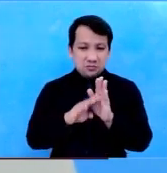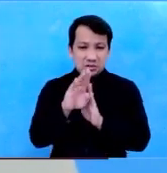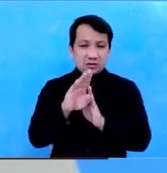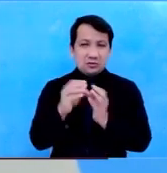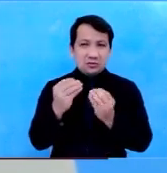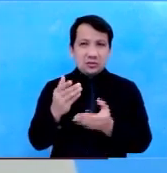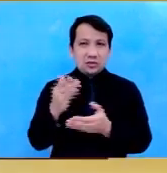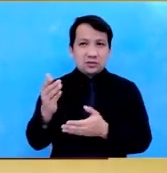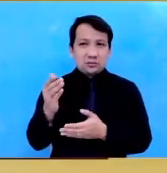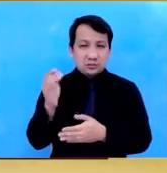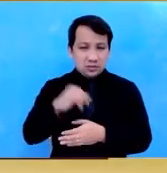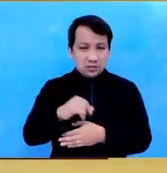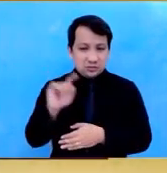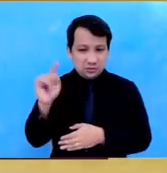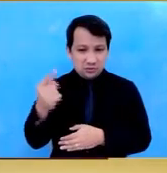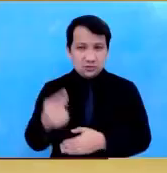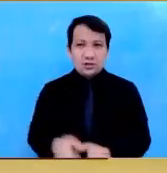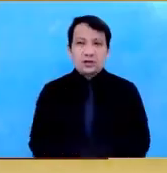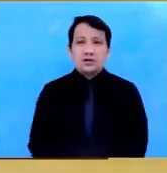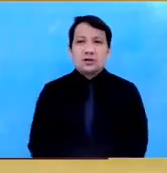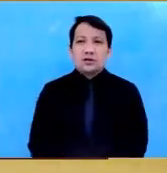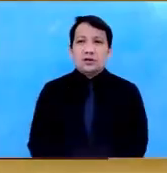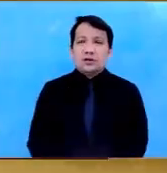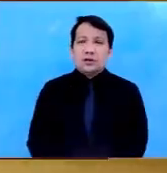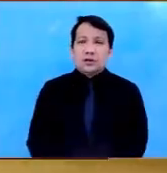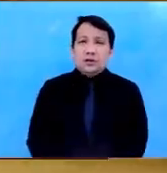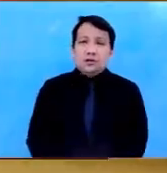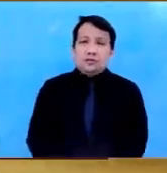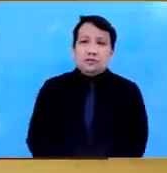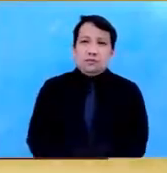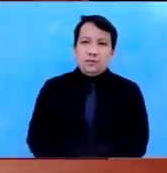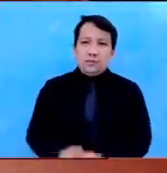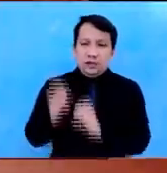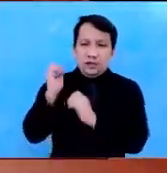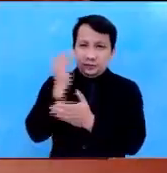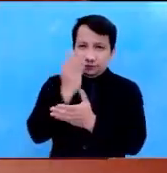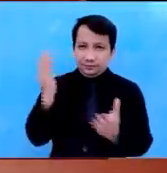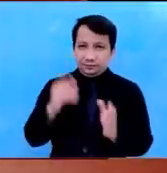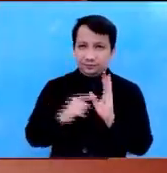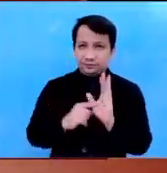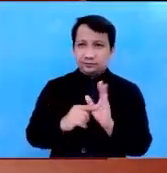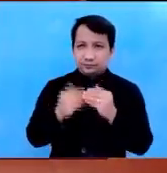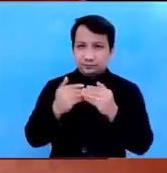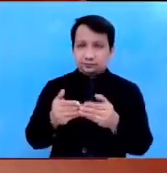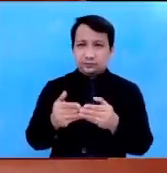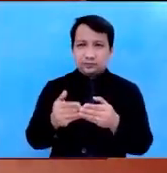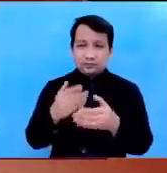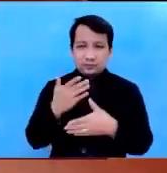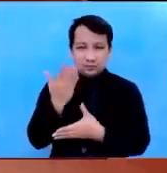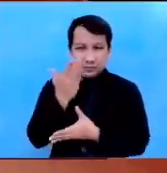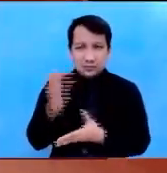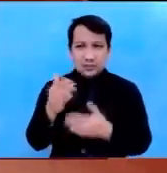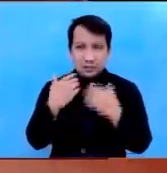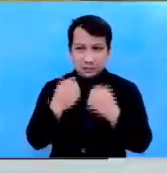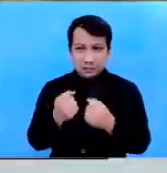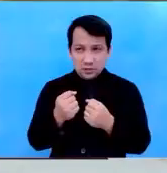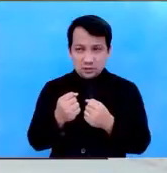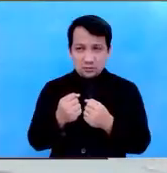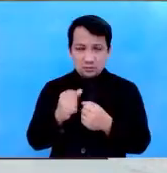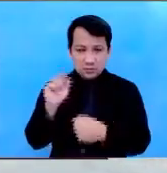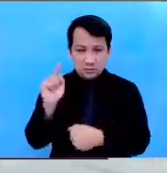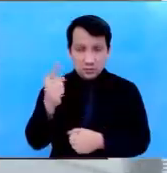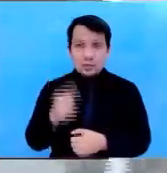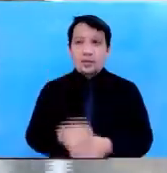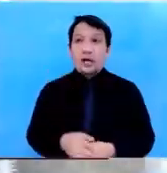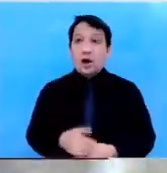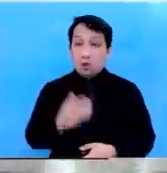investor sa piso. Umaasa rin ang mga ekonomista na makatulong ang holiday season para mapalakas pa ang piso. Bukod kasi